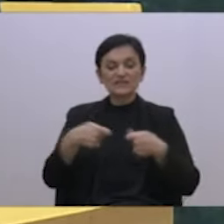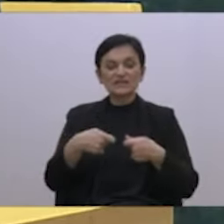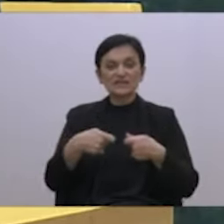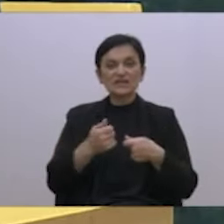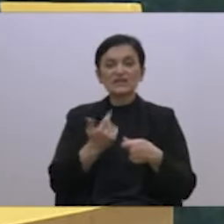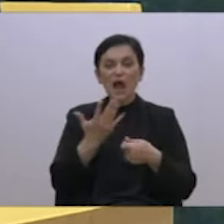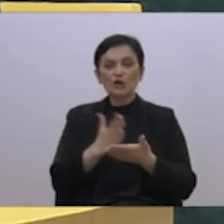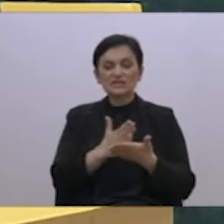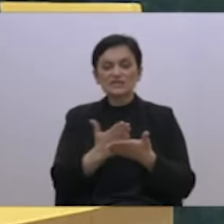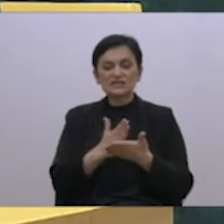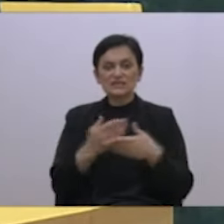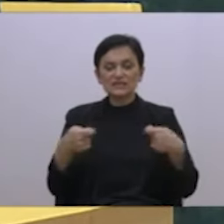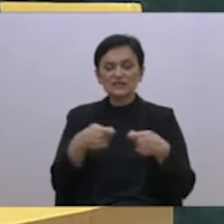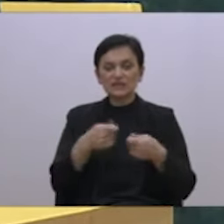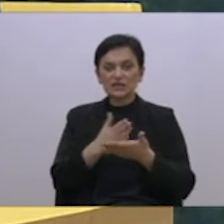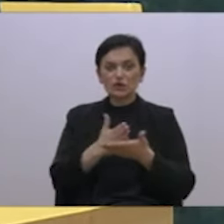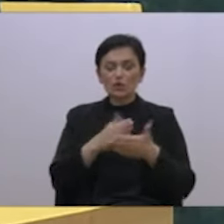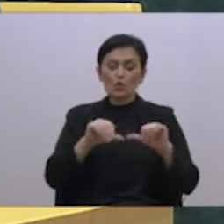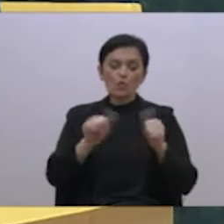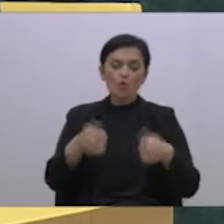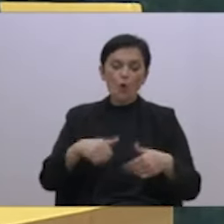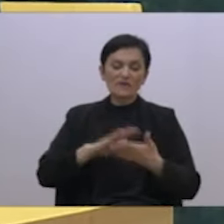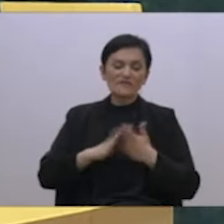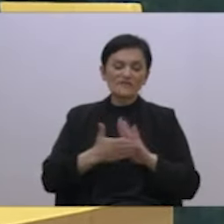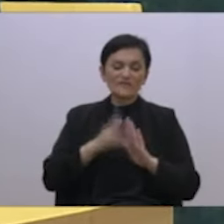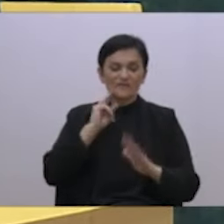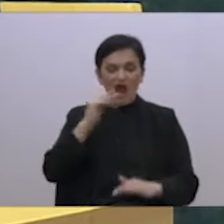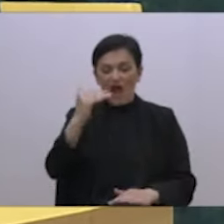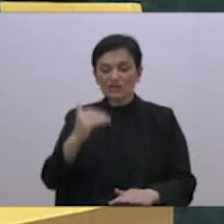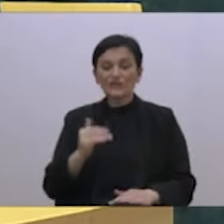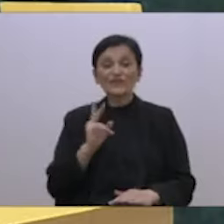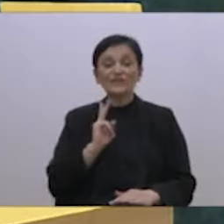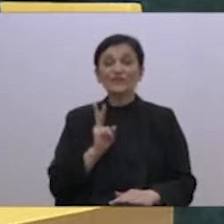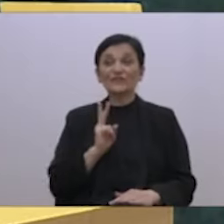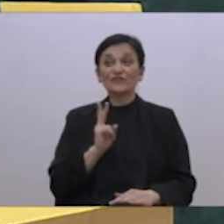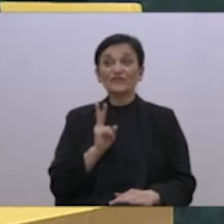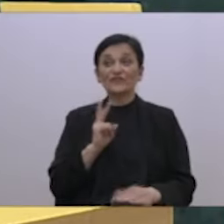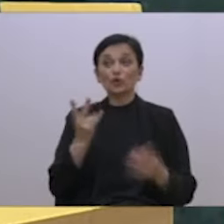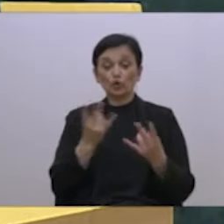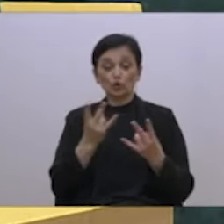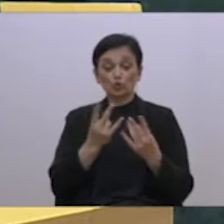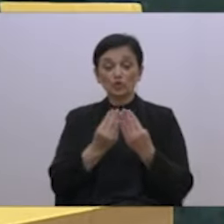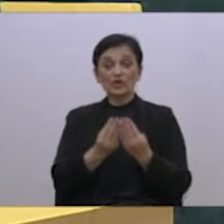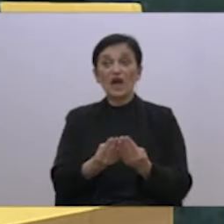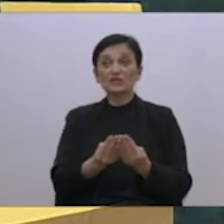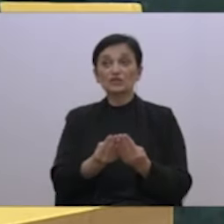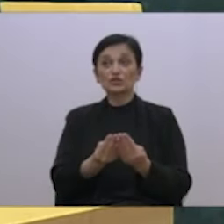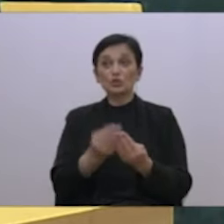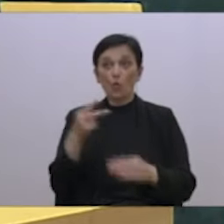რაოდენობა, წილების ფორმირების ვადები ვინ უნდა გასცეს?